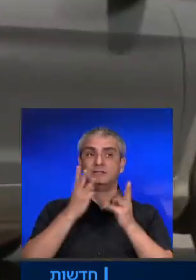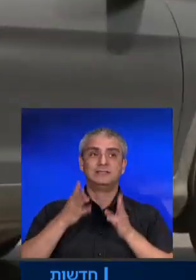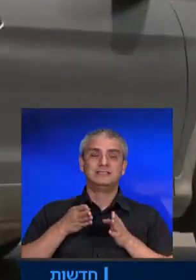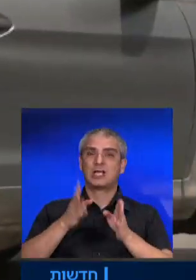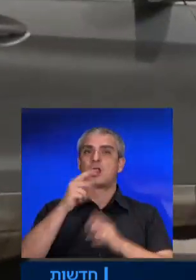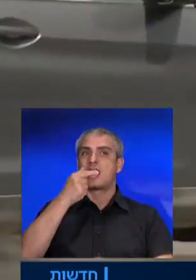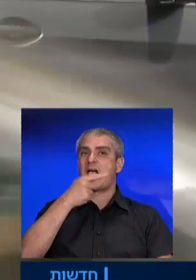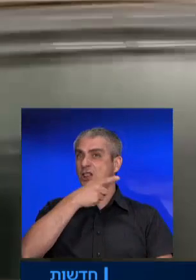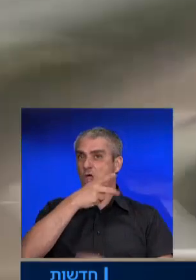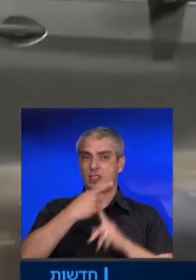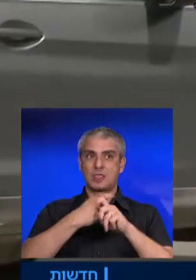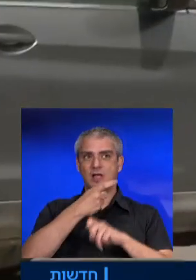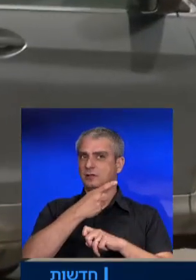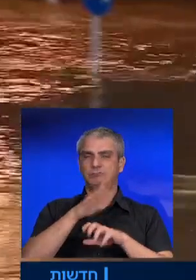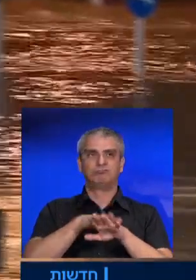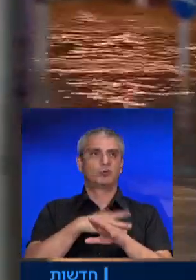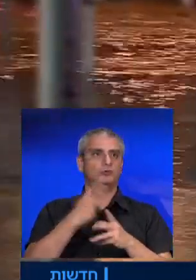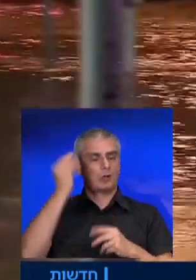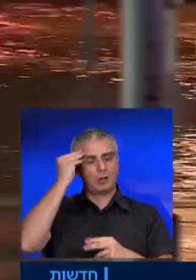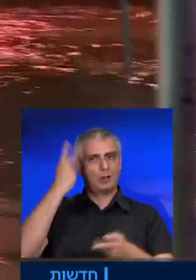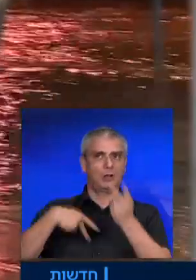בנהריה, תחושה של דז'ה וו.